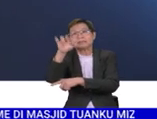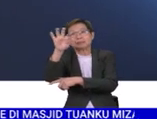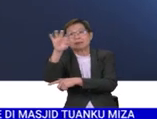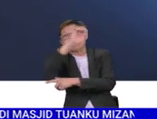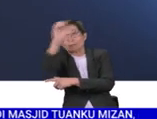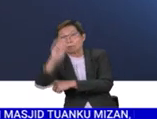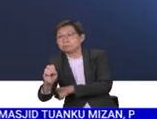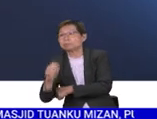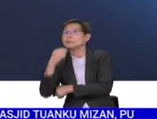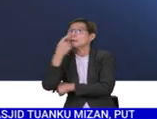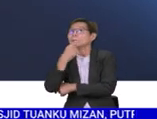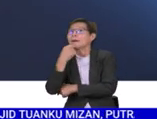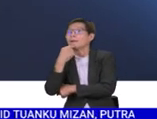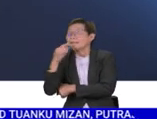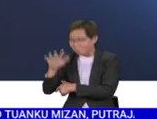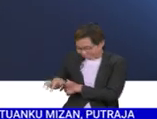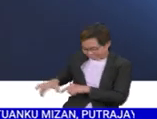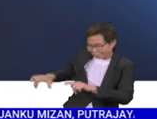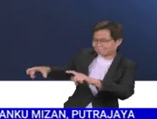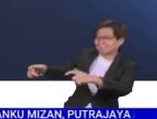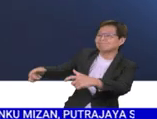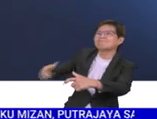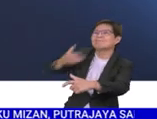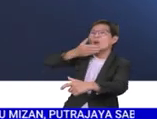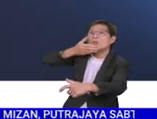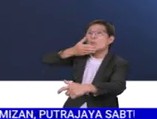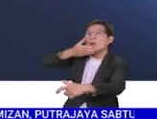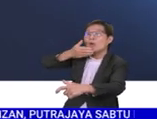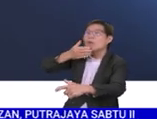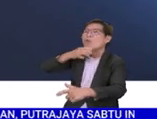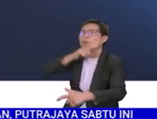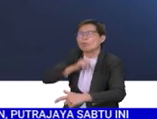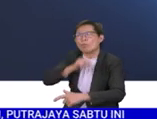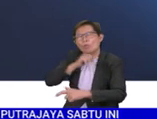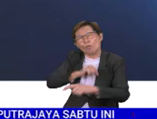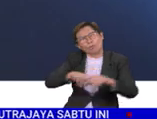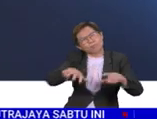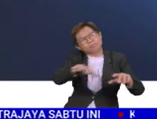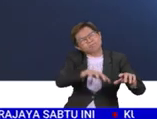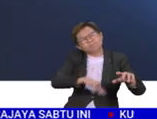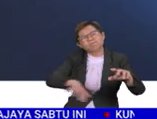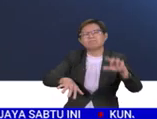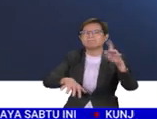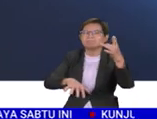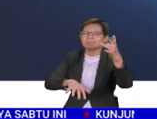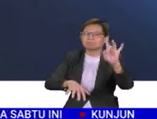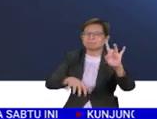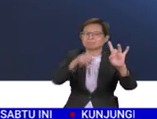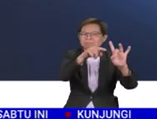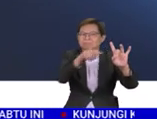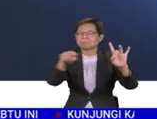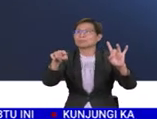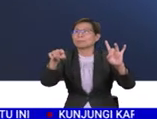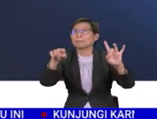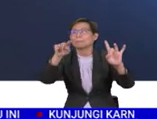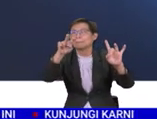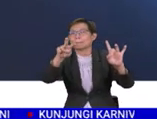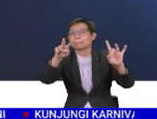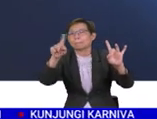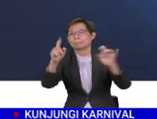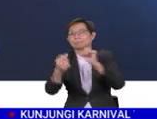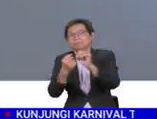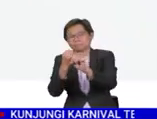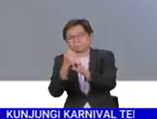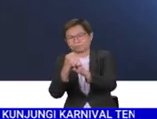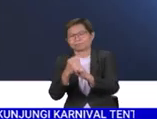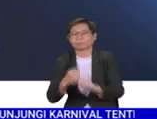57.9% adalah dalam kalangan belia berusia lingkungan 18 hingga